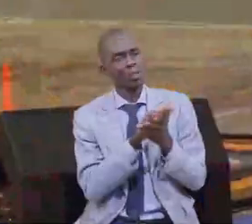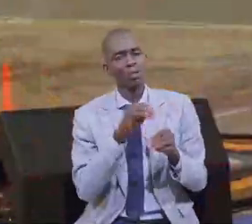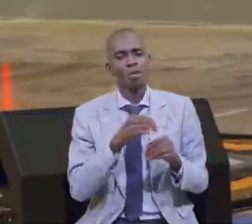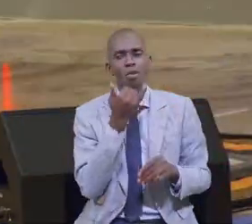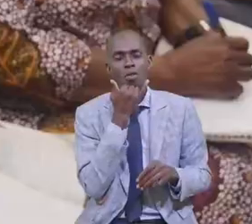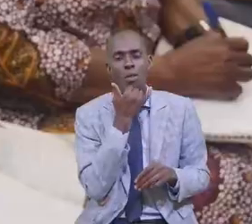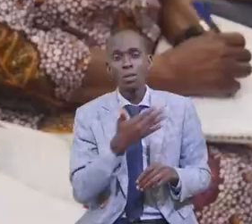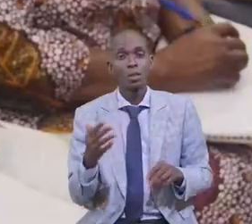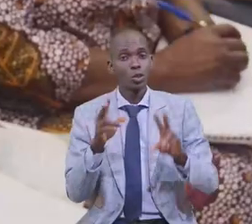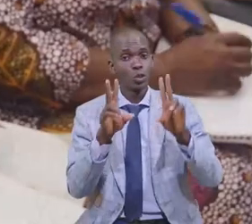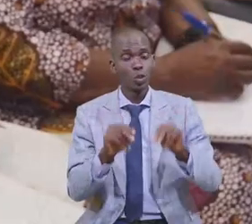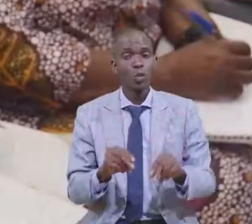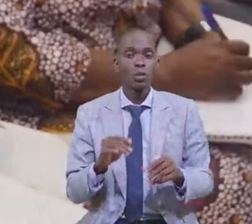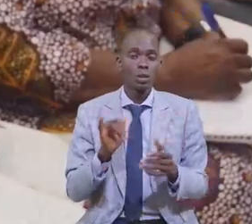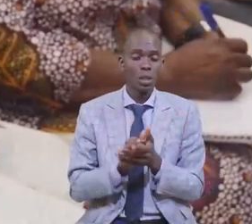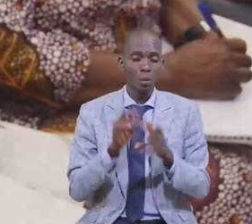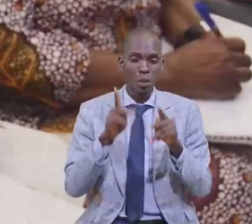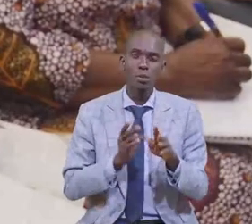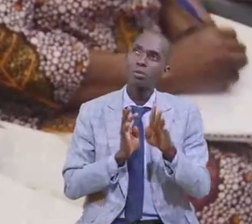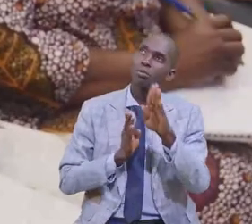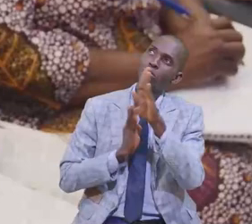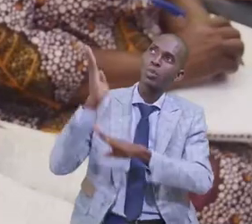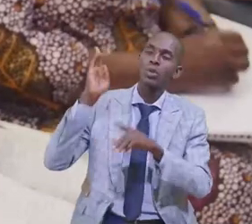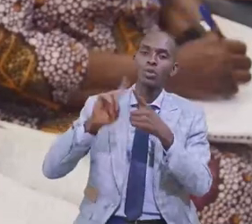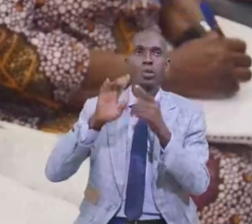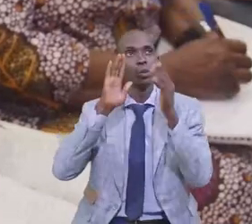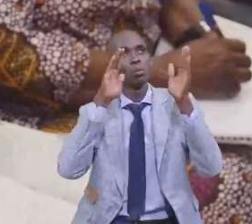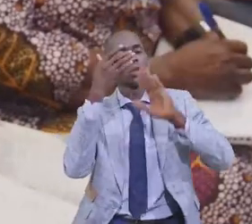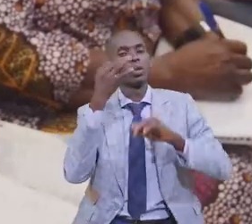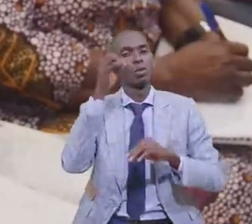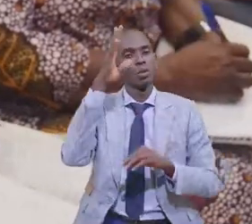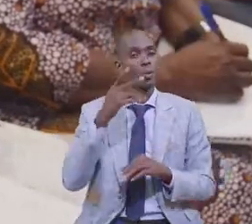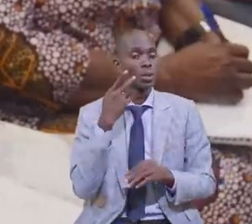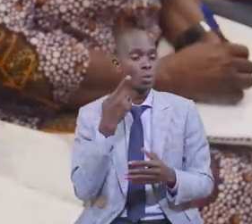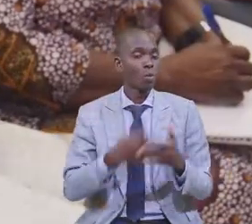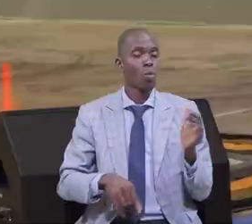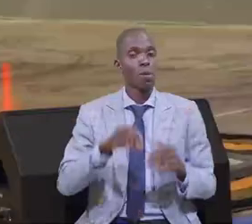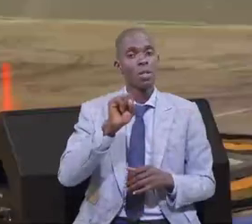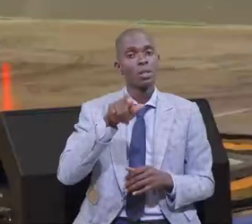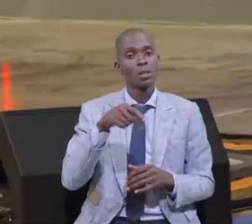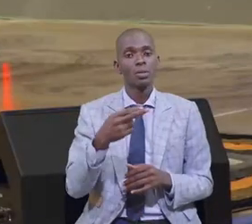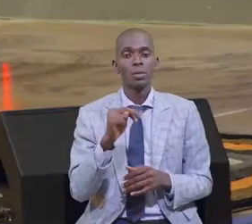va en présence de Dieu. Seigneur Jésus, reçois mon esprit.